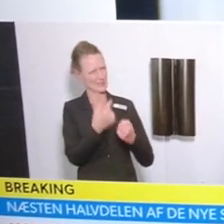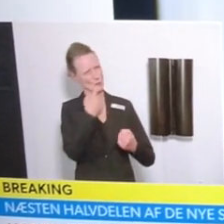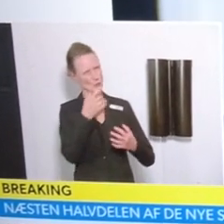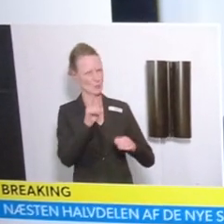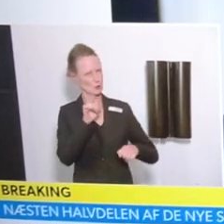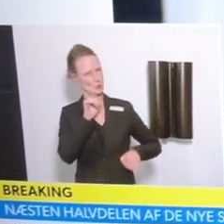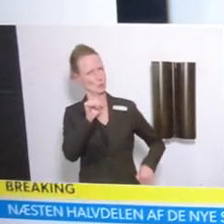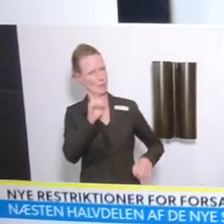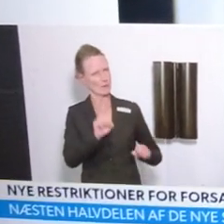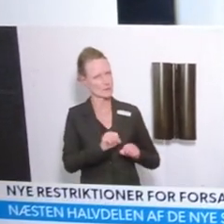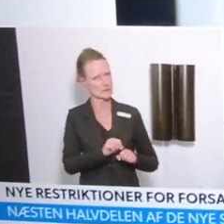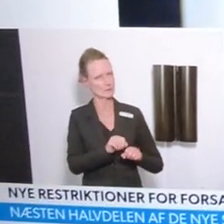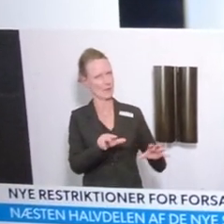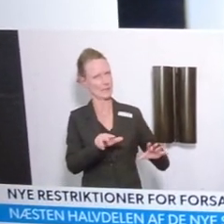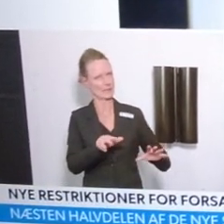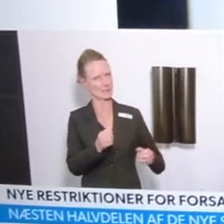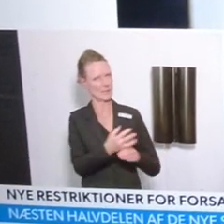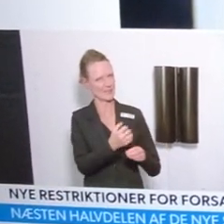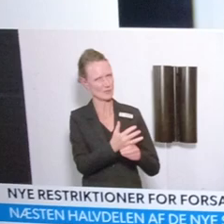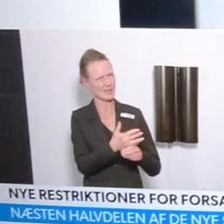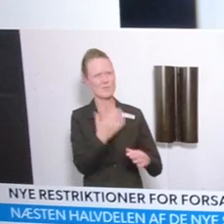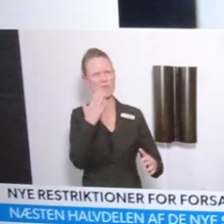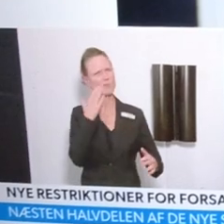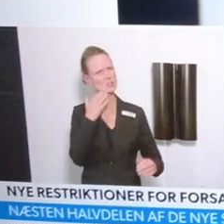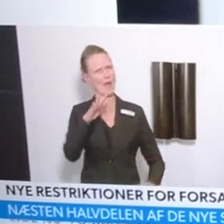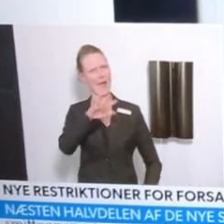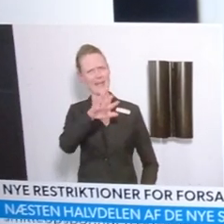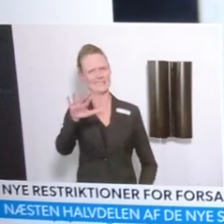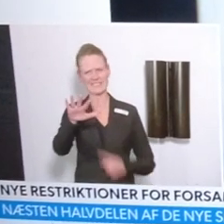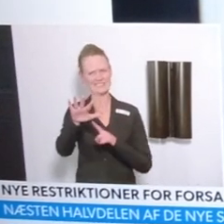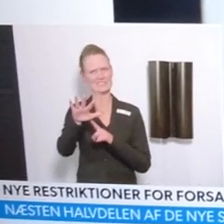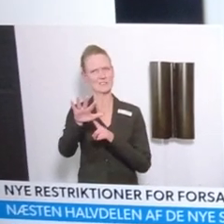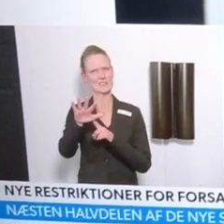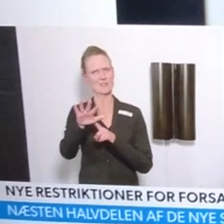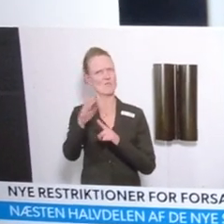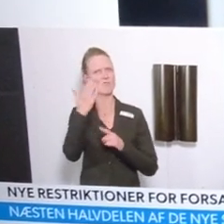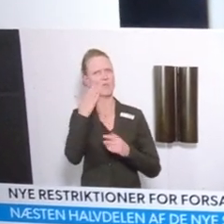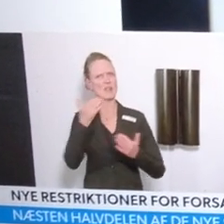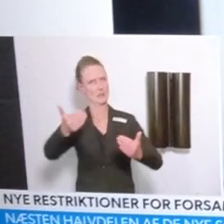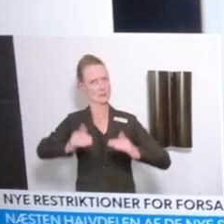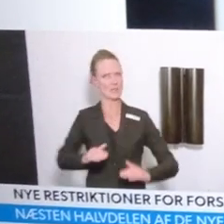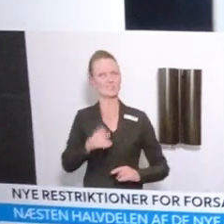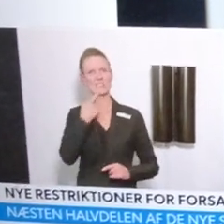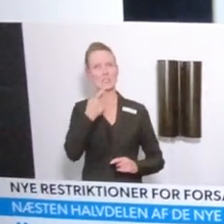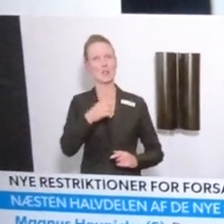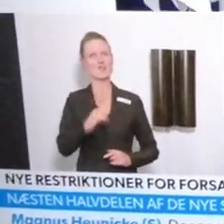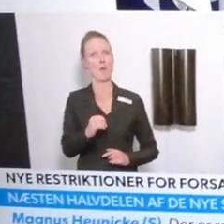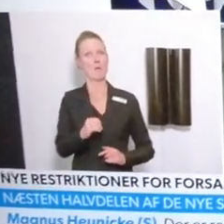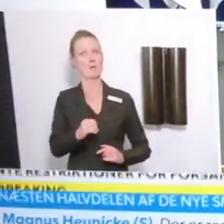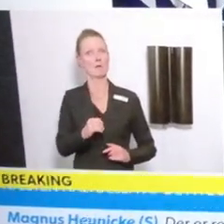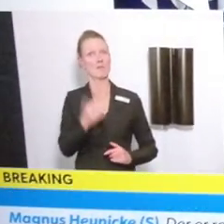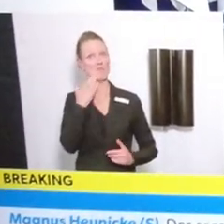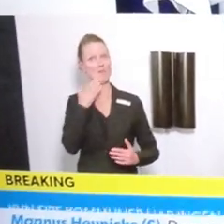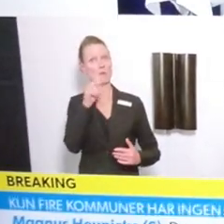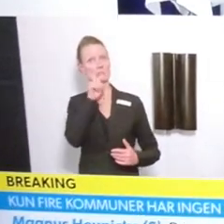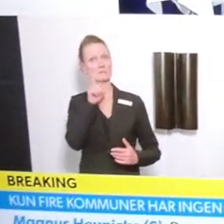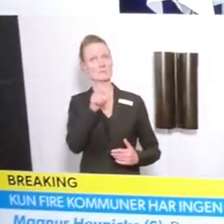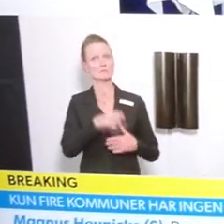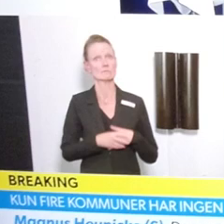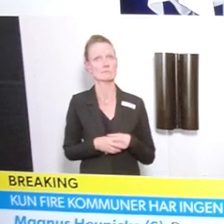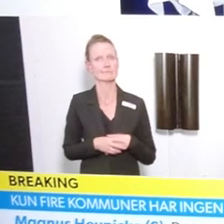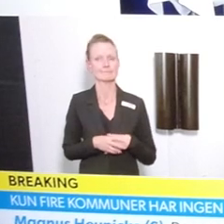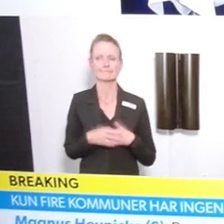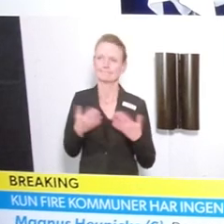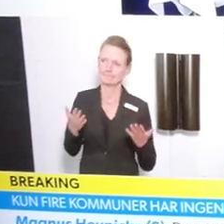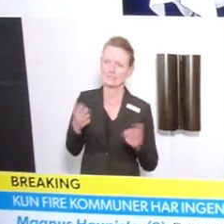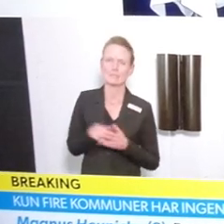superspredningsbegivenheder, hvorfor sætter I så egentlig grænsen ved 50, og ikke eksempelvis 0? Ja, så er det jeres anbefaling. Ja, altså